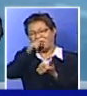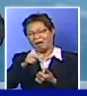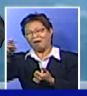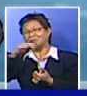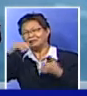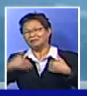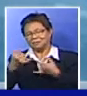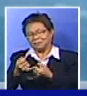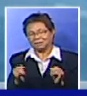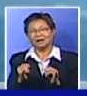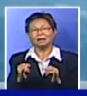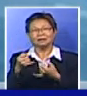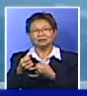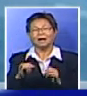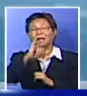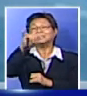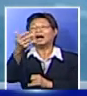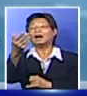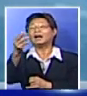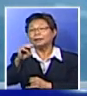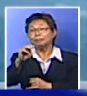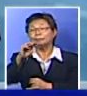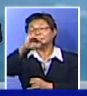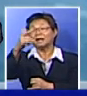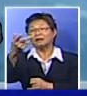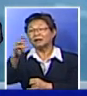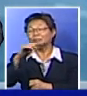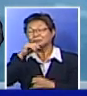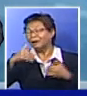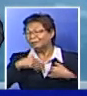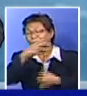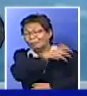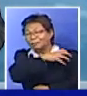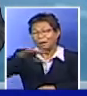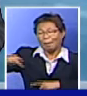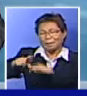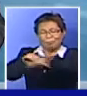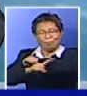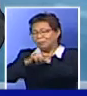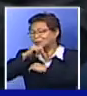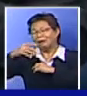justeru jabatan kebajuan Islam Malaysia jakim tidak mempunyai kuasa untuk mengambil